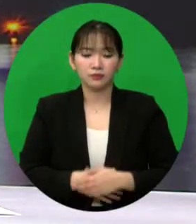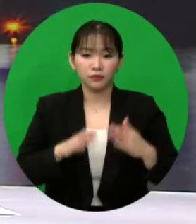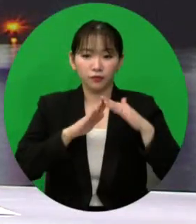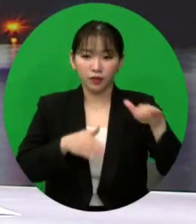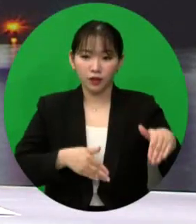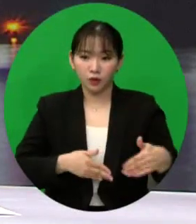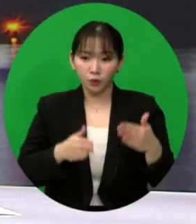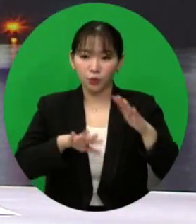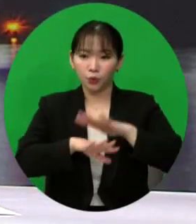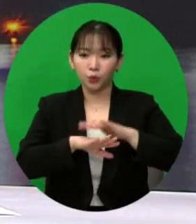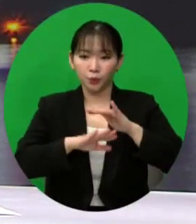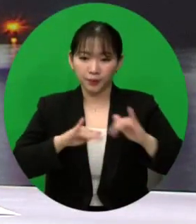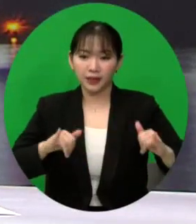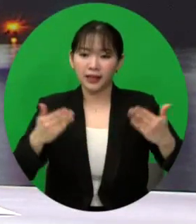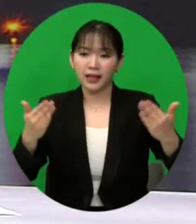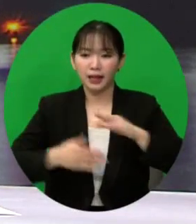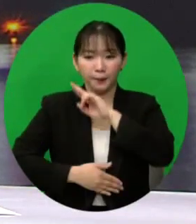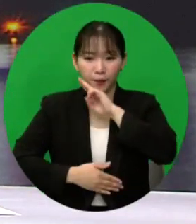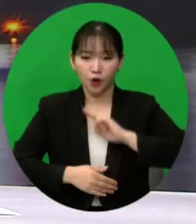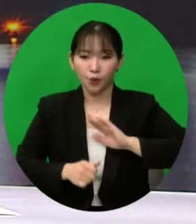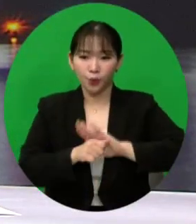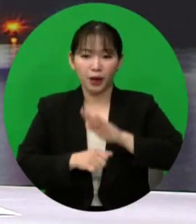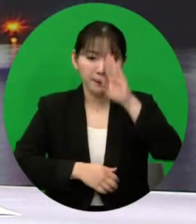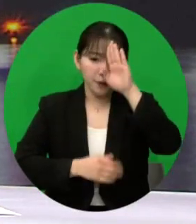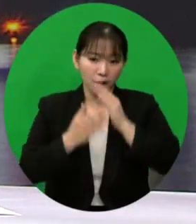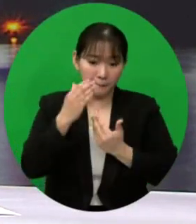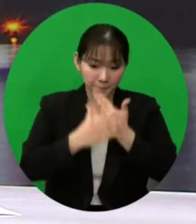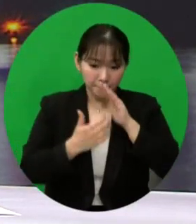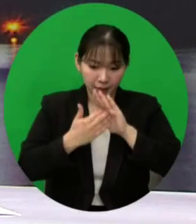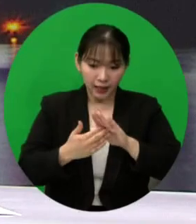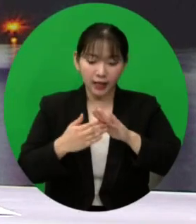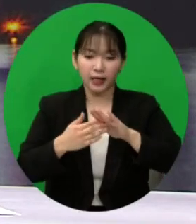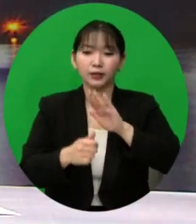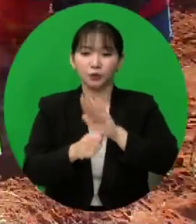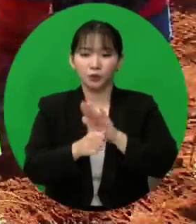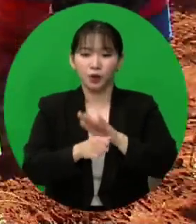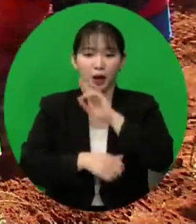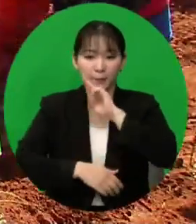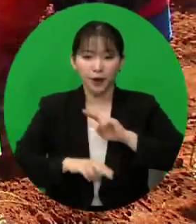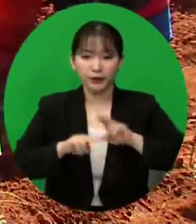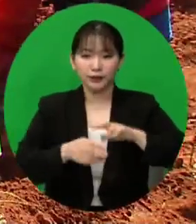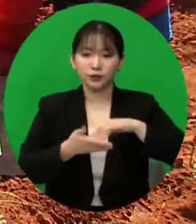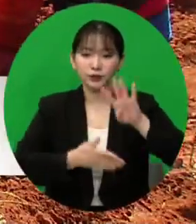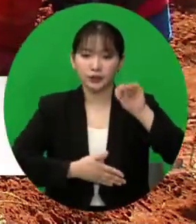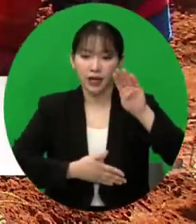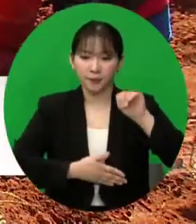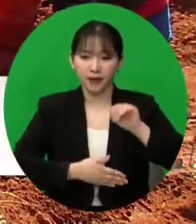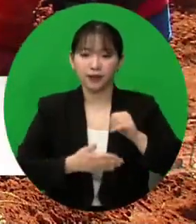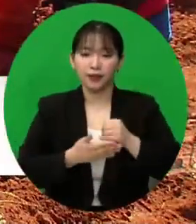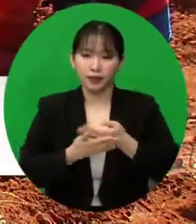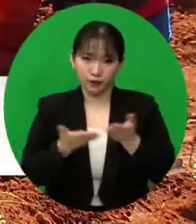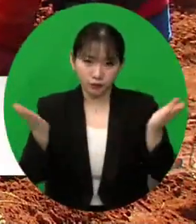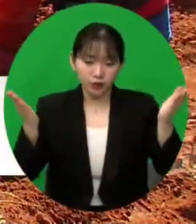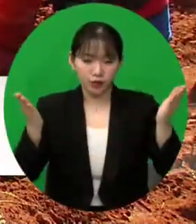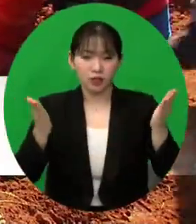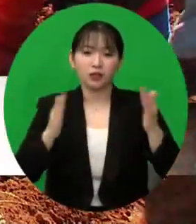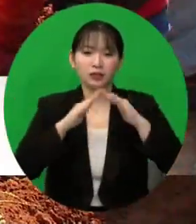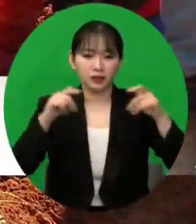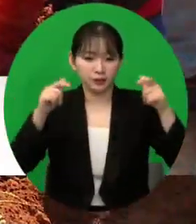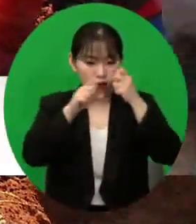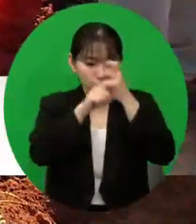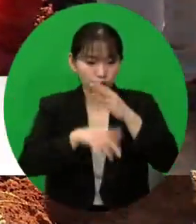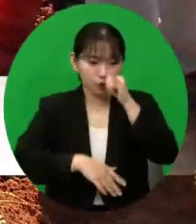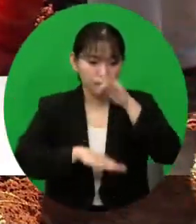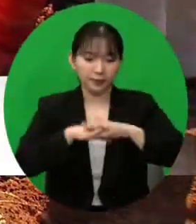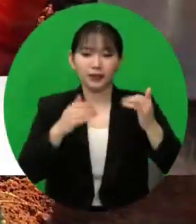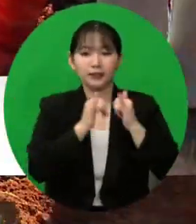전라남도는 농민들의 작업 편의와 질환 예방을 위해서 편의 의자 4만 개를 지원합니다 지원 대상은 전남의 주소를